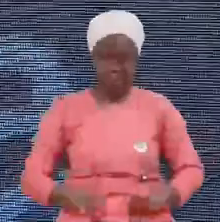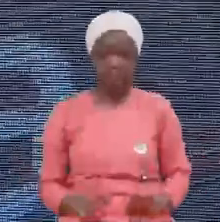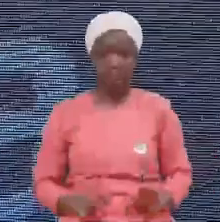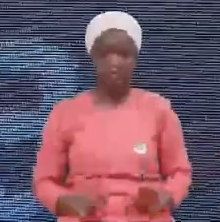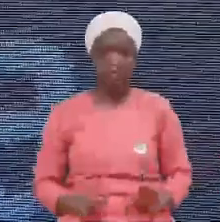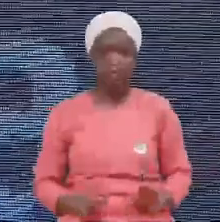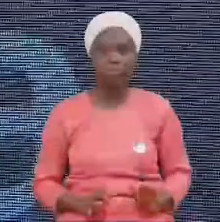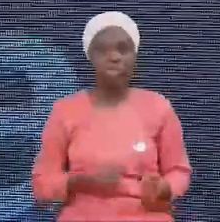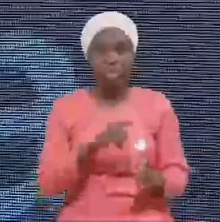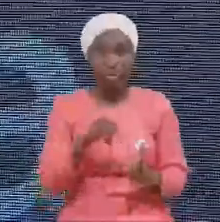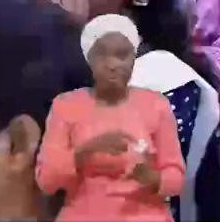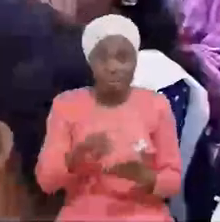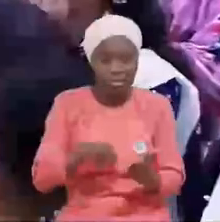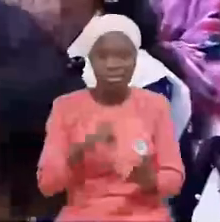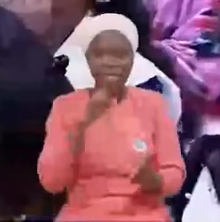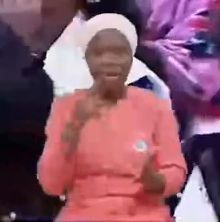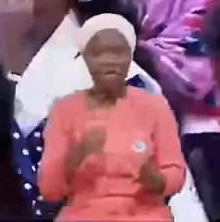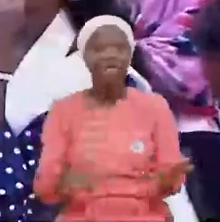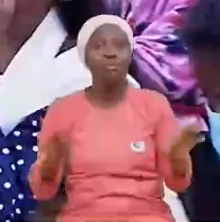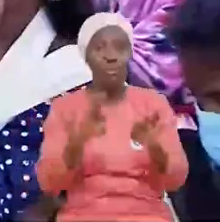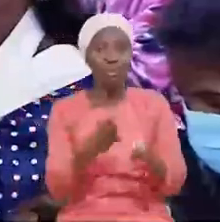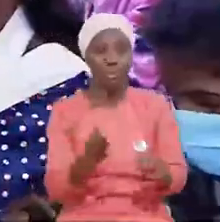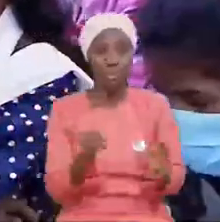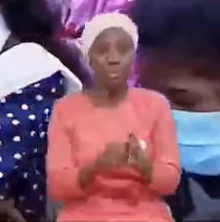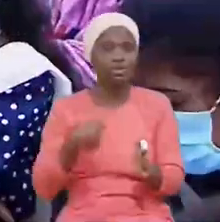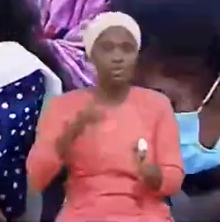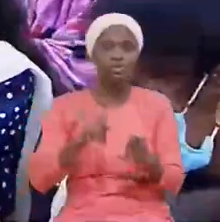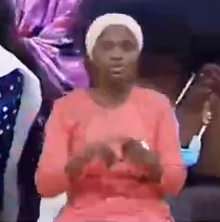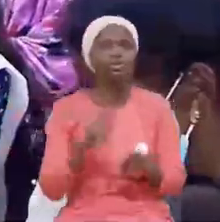Ce sont des choses fondamentales que nous devons comprendre.